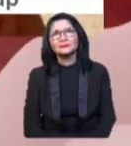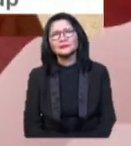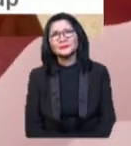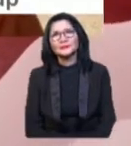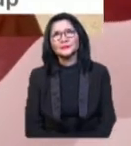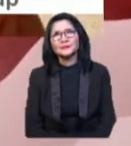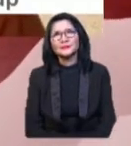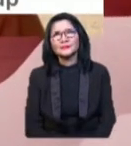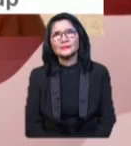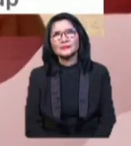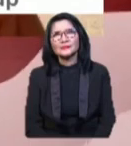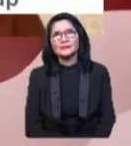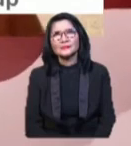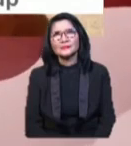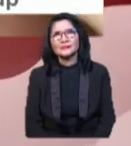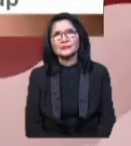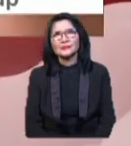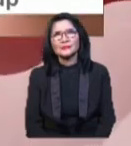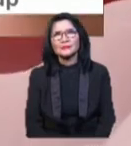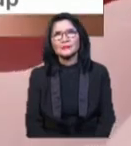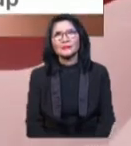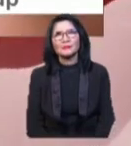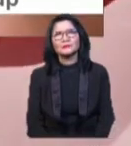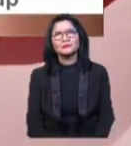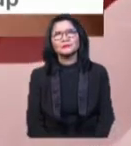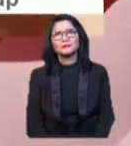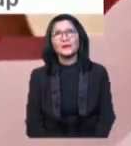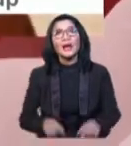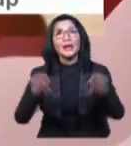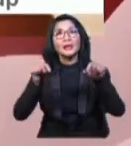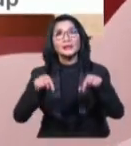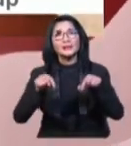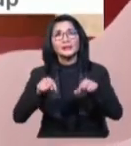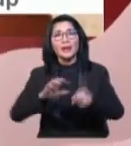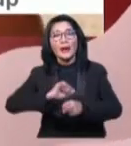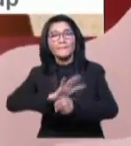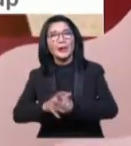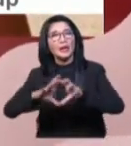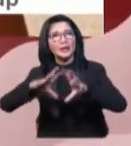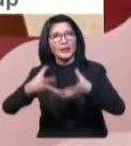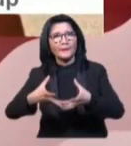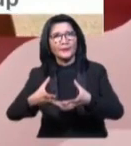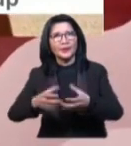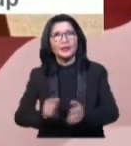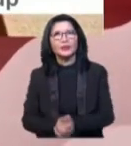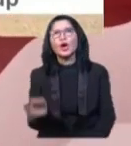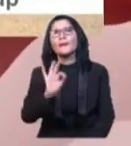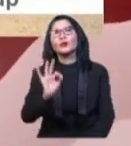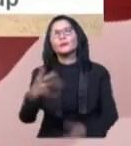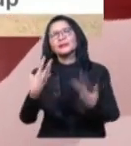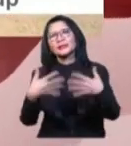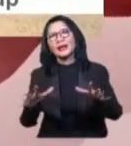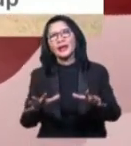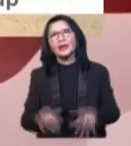Betul. Nah, Mas Andanu nih, di sini kita melihat pandemi belum terlihat hilalnya kapan akan